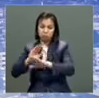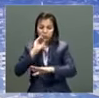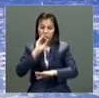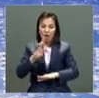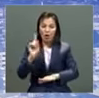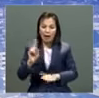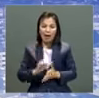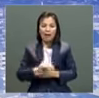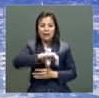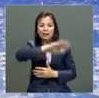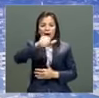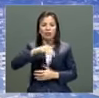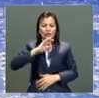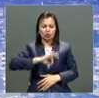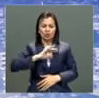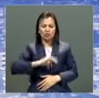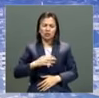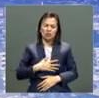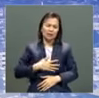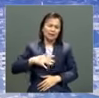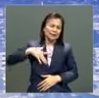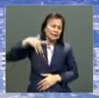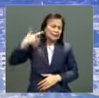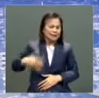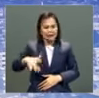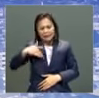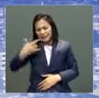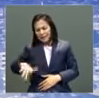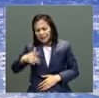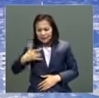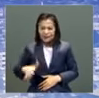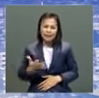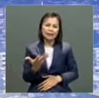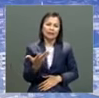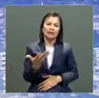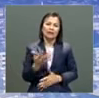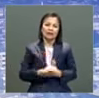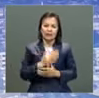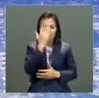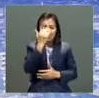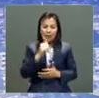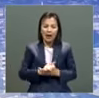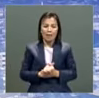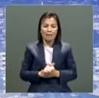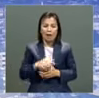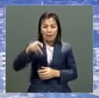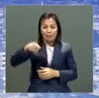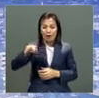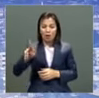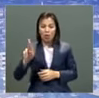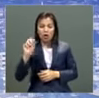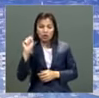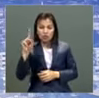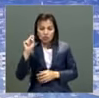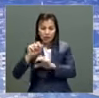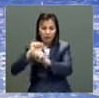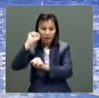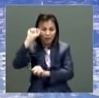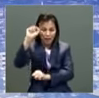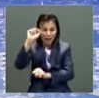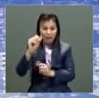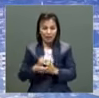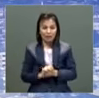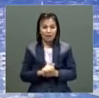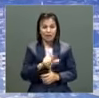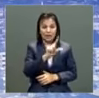ท่านมีความรู้สึกอึดอัดใจเพราะว่าอยู่ในภาวะอย่างนี้เพราะเราประกาศพรบฉุกเฉินเนี่ยจากวันนี้ตั้ง